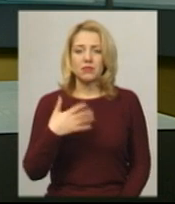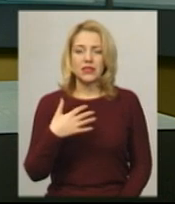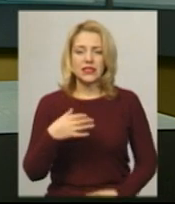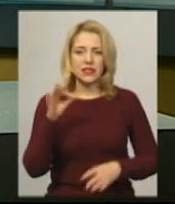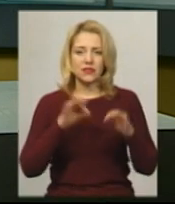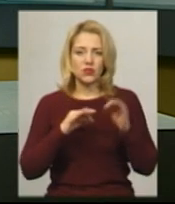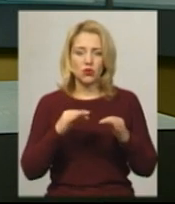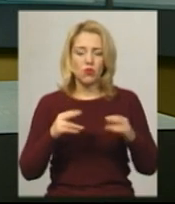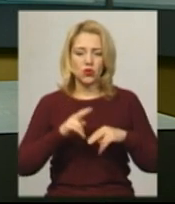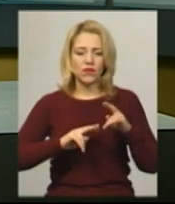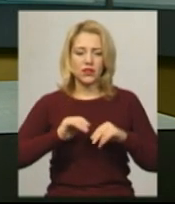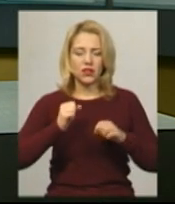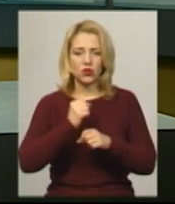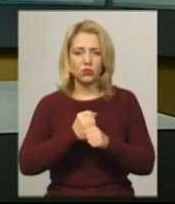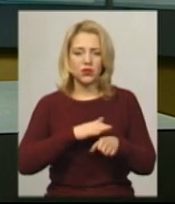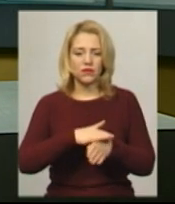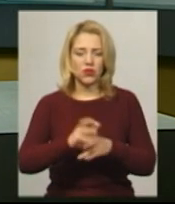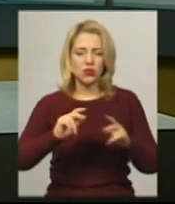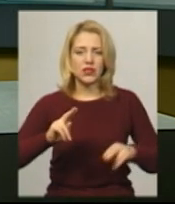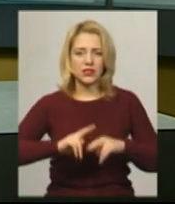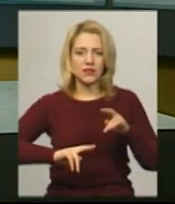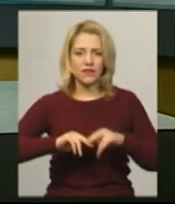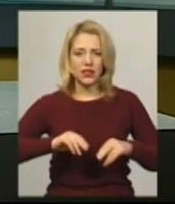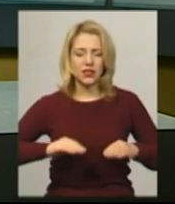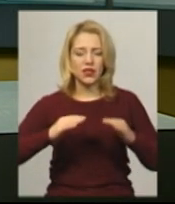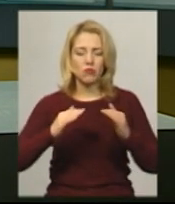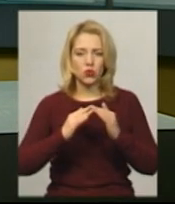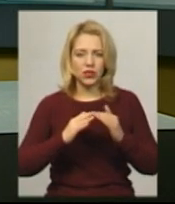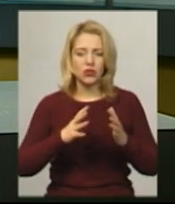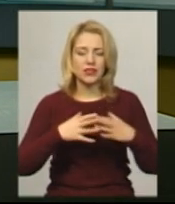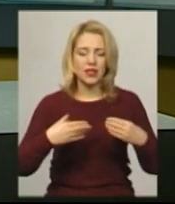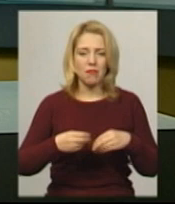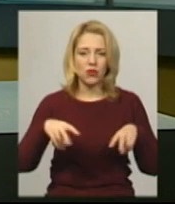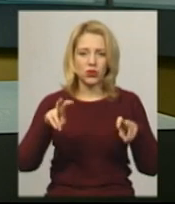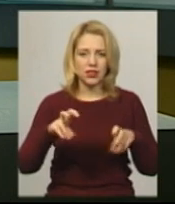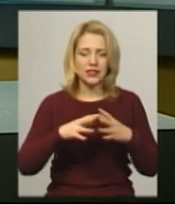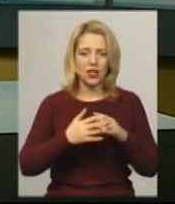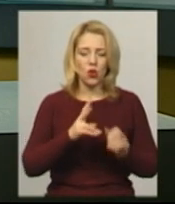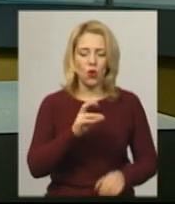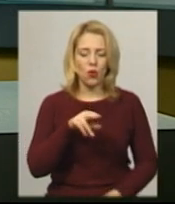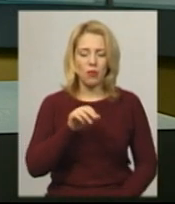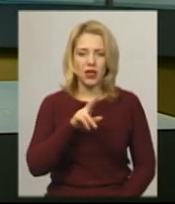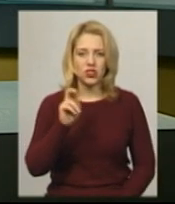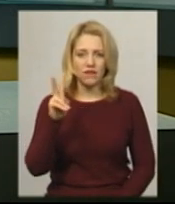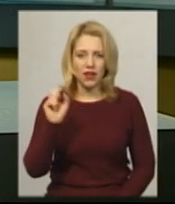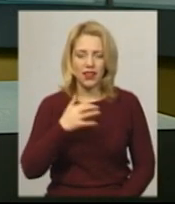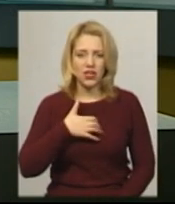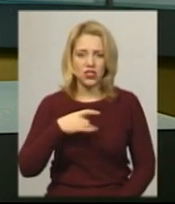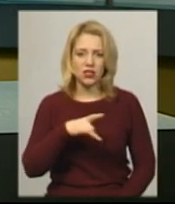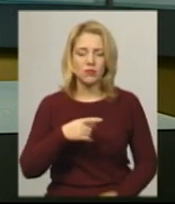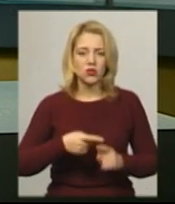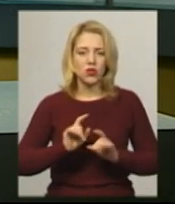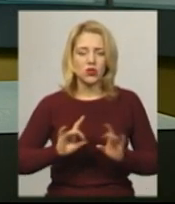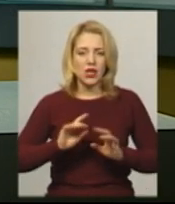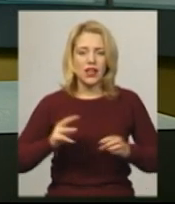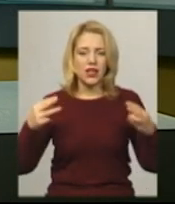50% будівельних робіт виконали із зведення будинку сімейного типу у селі Копачівка Деражнянського району. Про це сказала начальниця служби